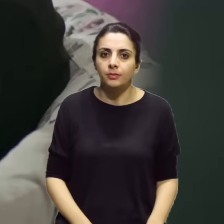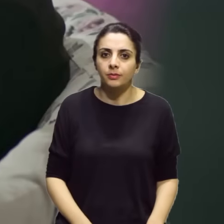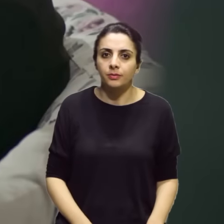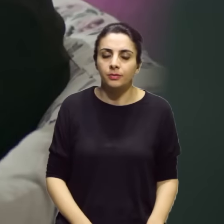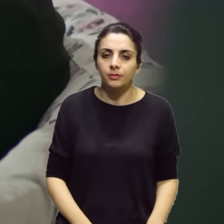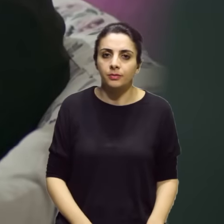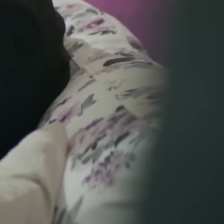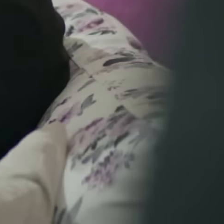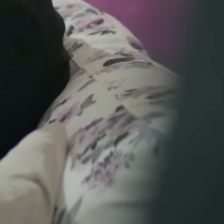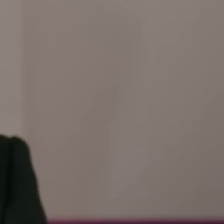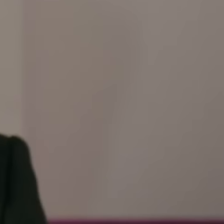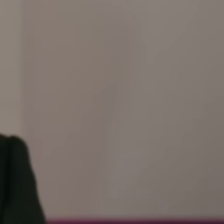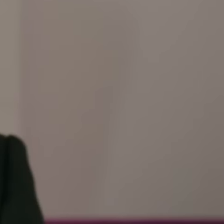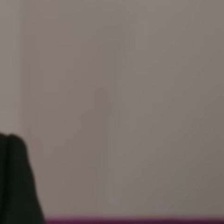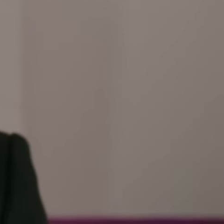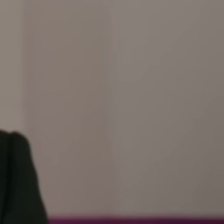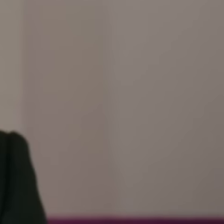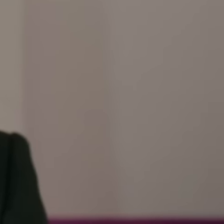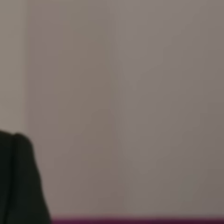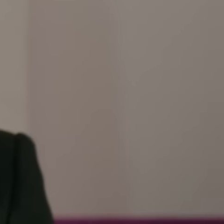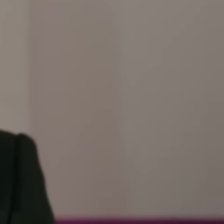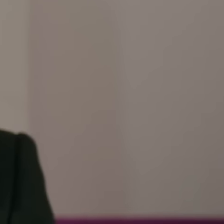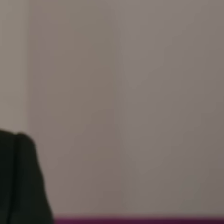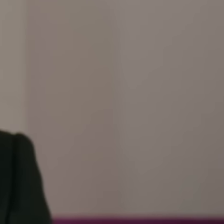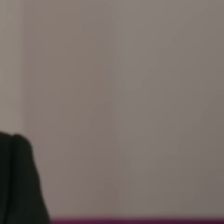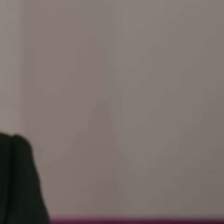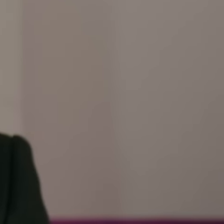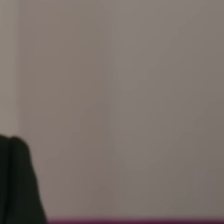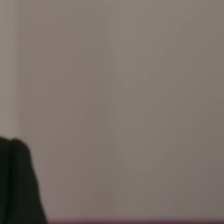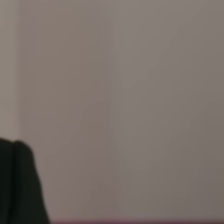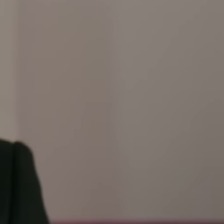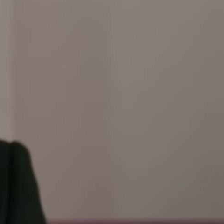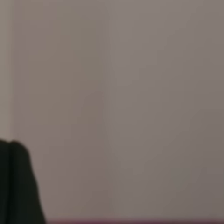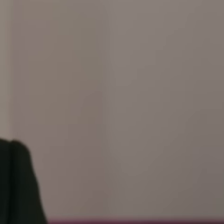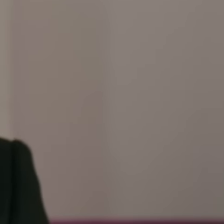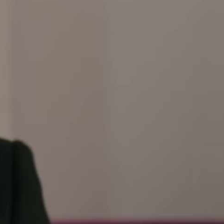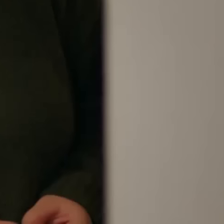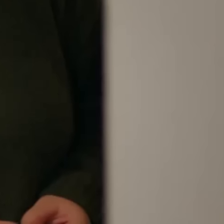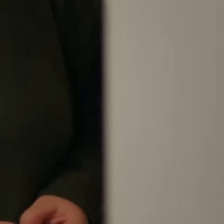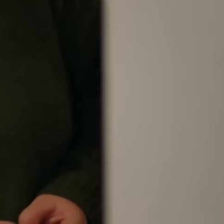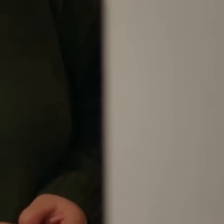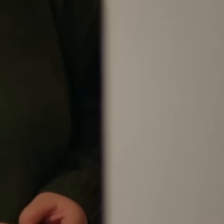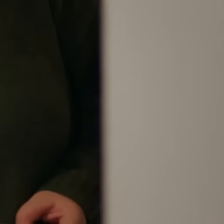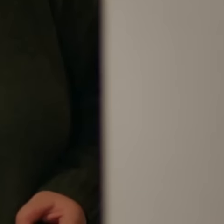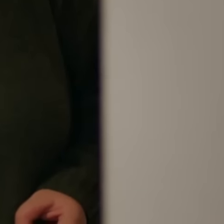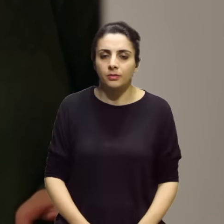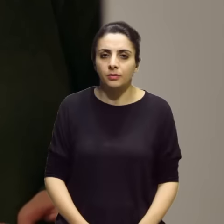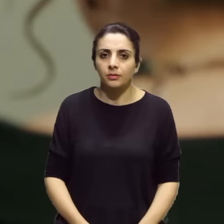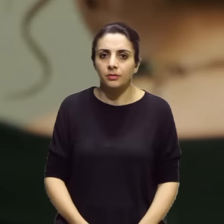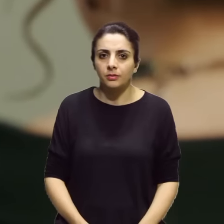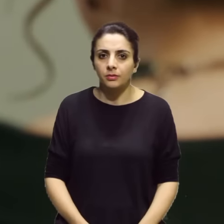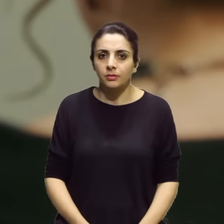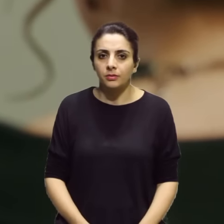Sevinç kapıya kolu dayalı, gözleri irileşti. Mazhar'ın gözleri yaş dolu, Fahriye pervaza dayanmış, dikkatle dinliyor.